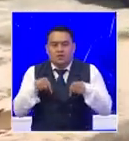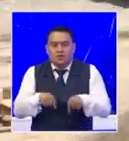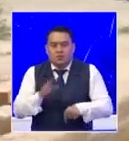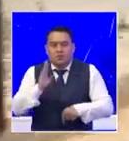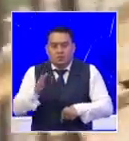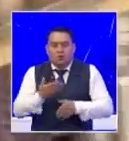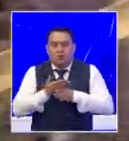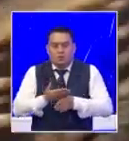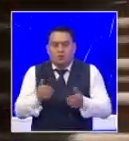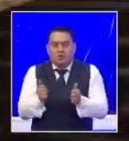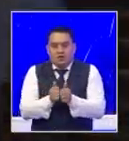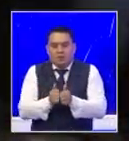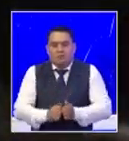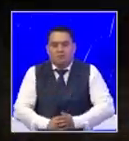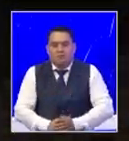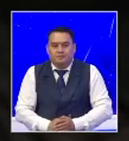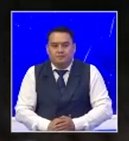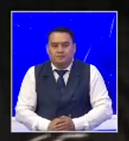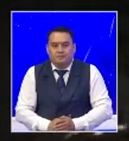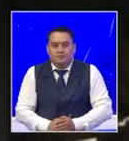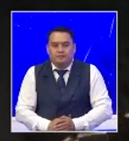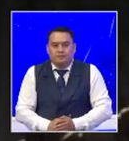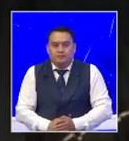қасында жүретін боламыз.